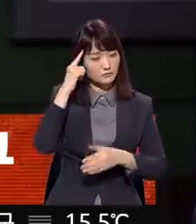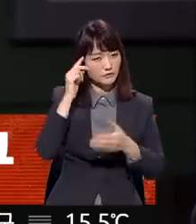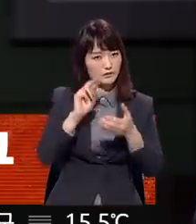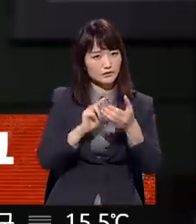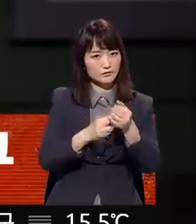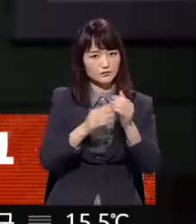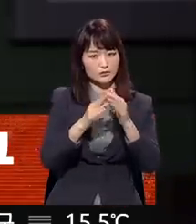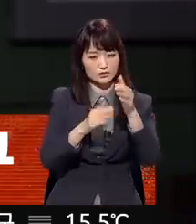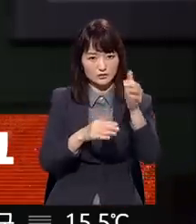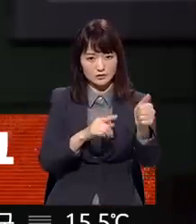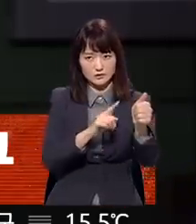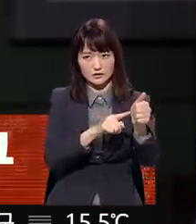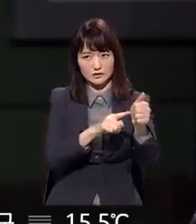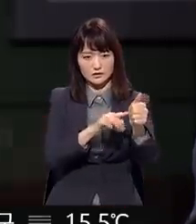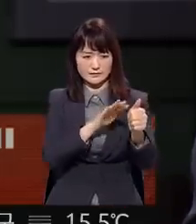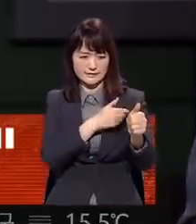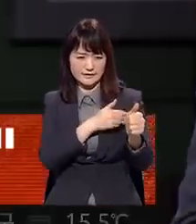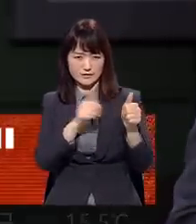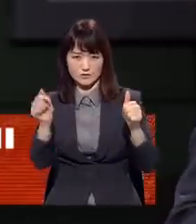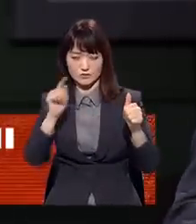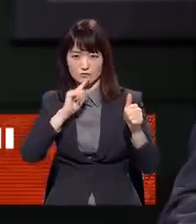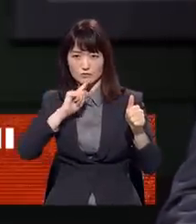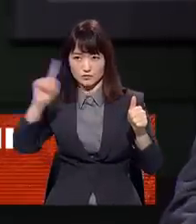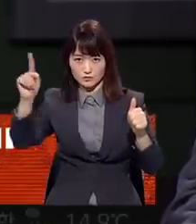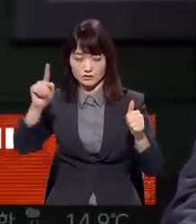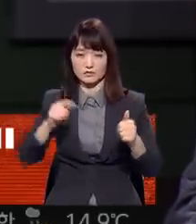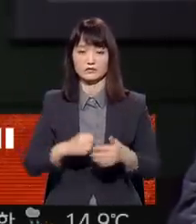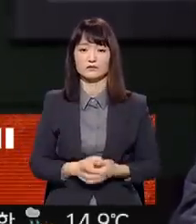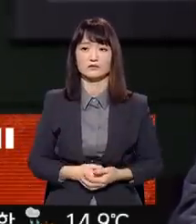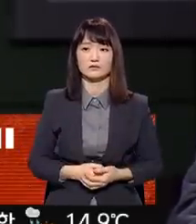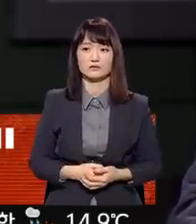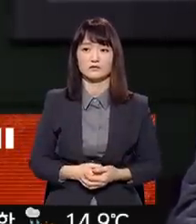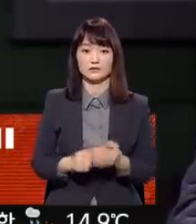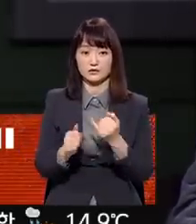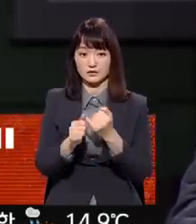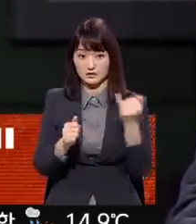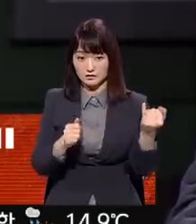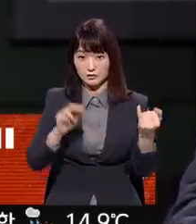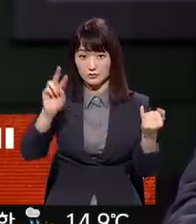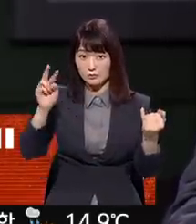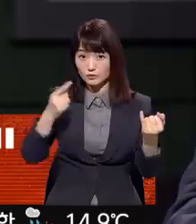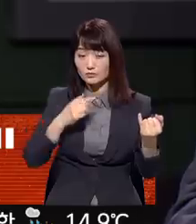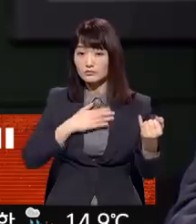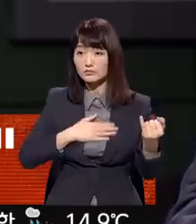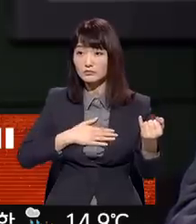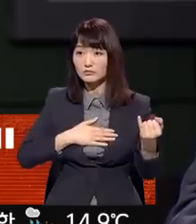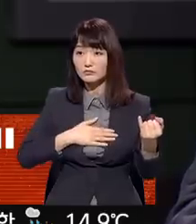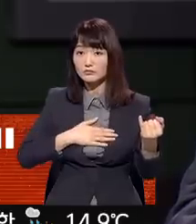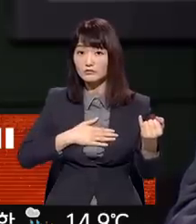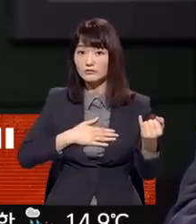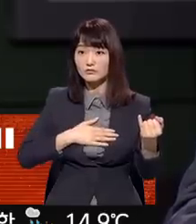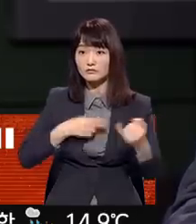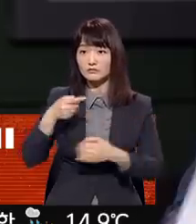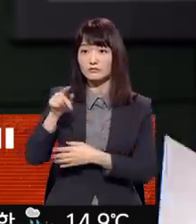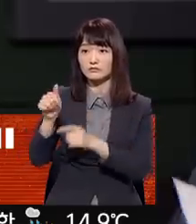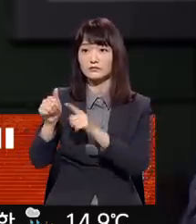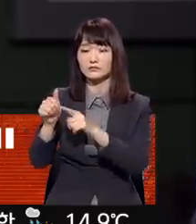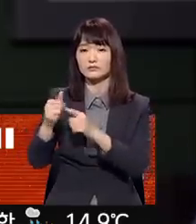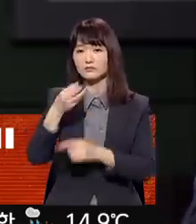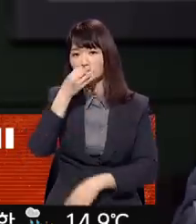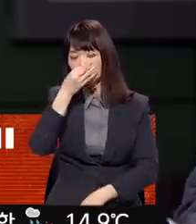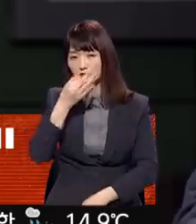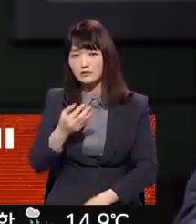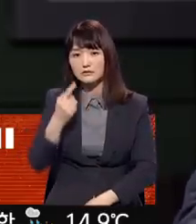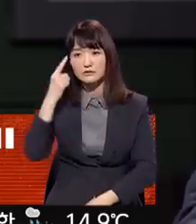이 상간남 손해배상 소송을 제기를 했습니다. 이렇게 소송까지 하면 아내가 다시 돌아올 줄 알았는데 오히려 이 서 씨는 더